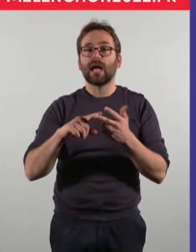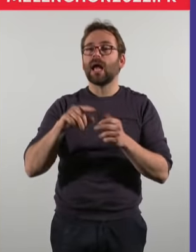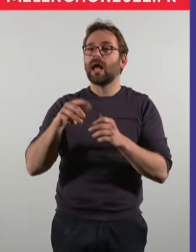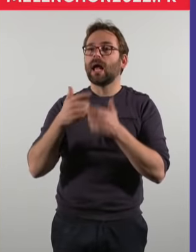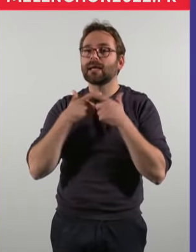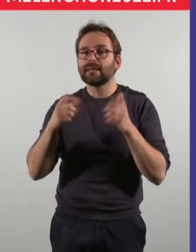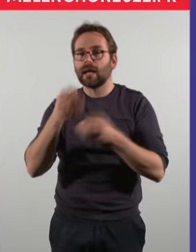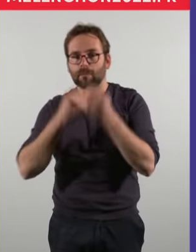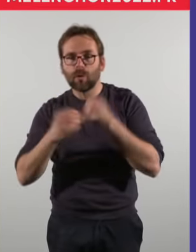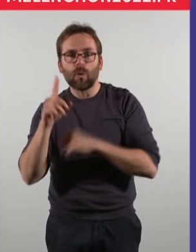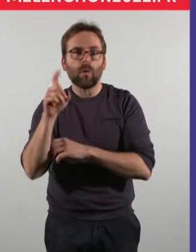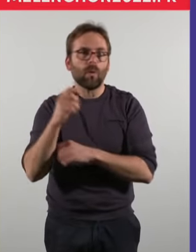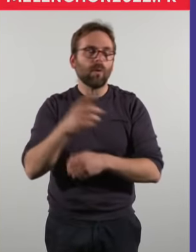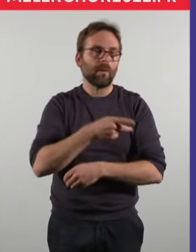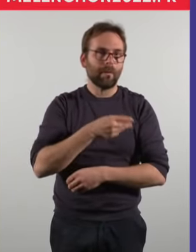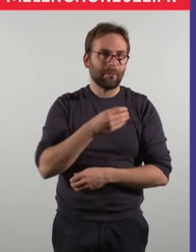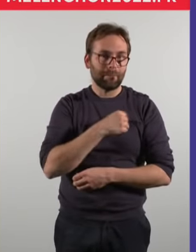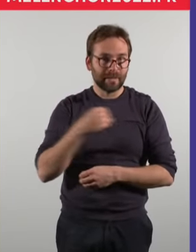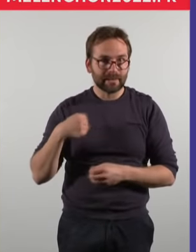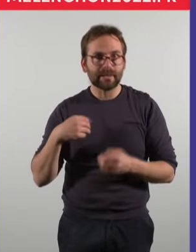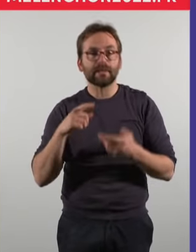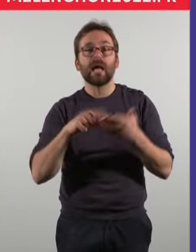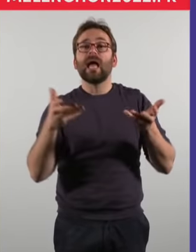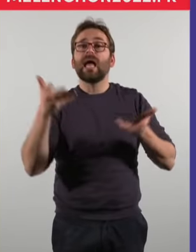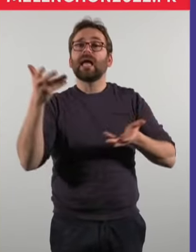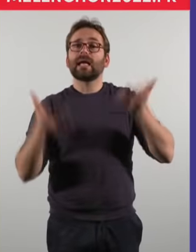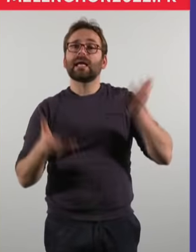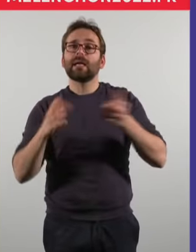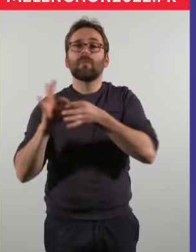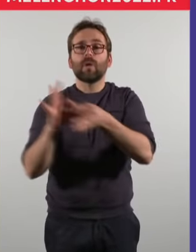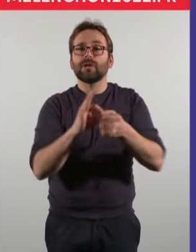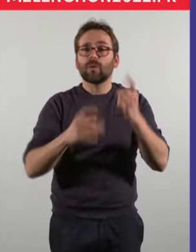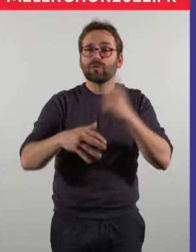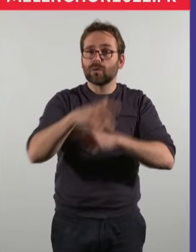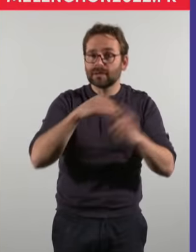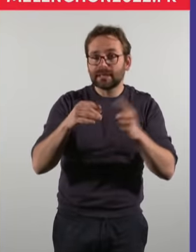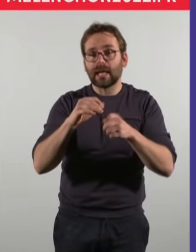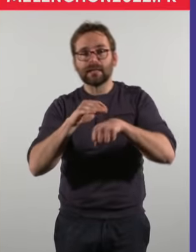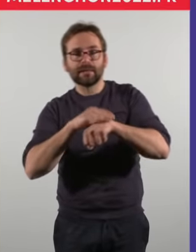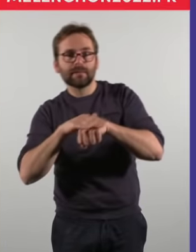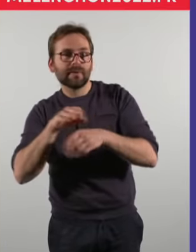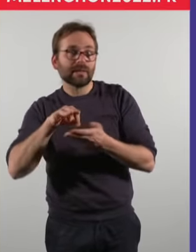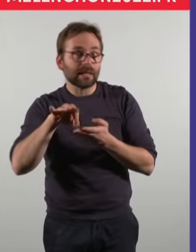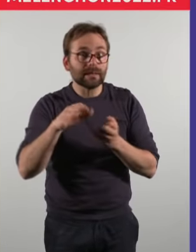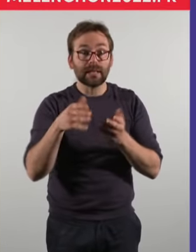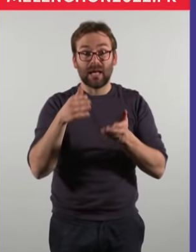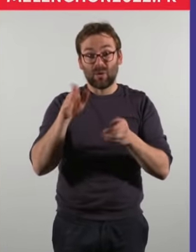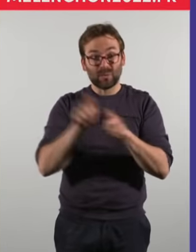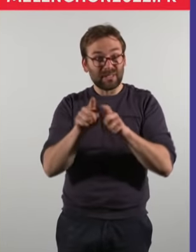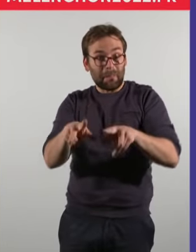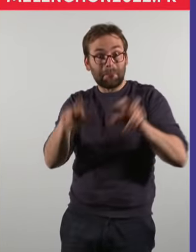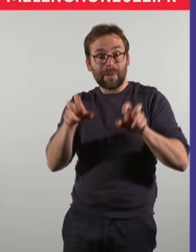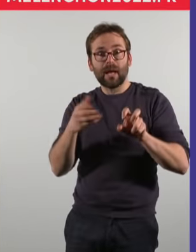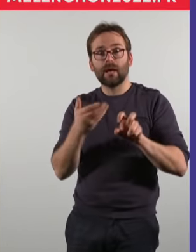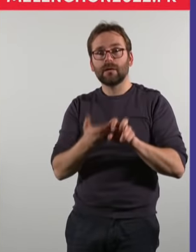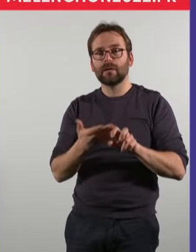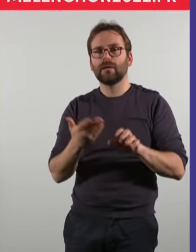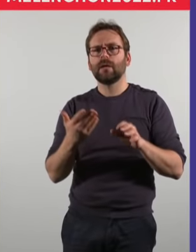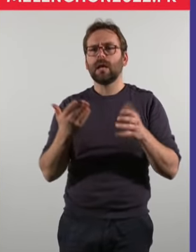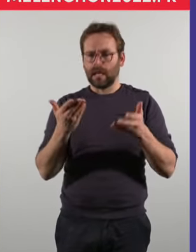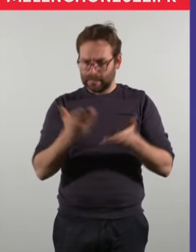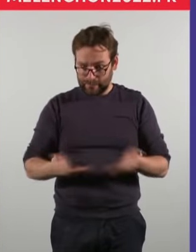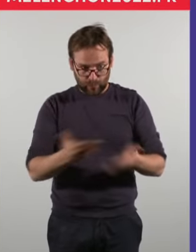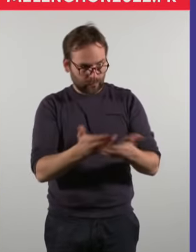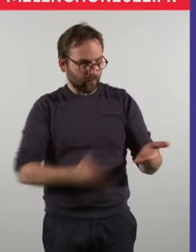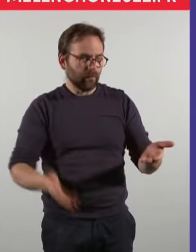à la médecine, l'équilibre géopolitique et stratégique de la cohésion sociale et la paix elle-même. Dans ces conditions,